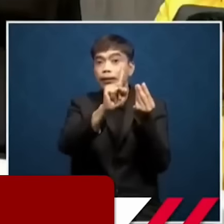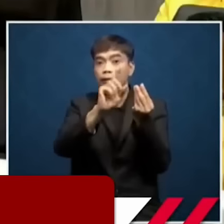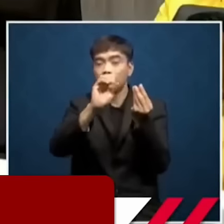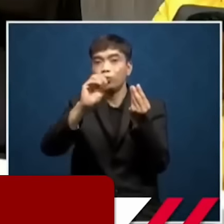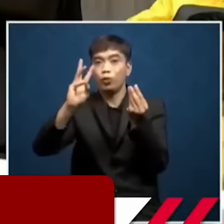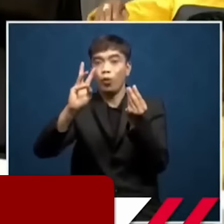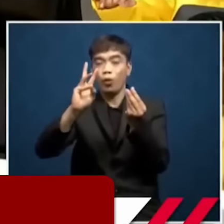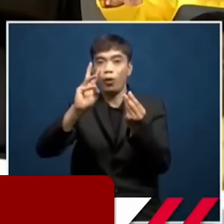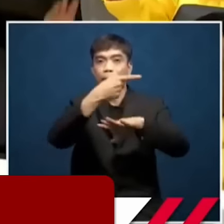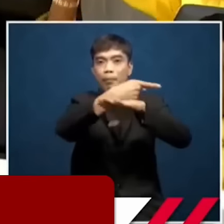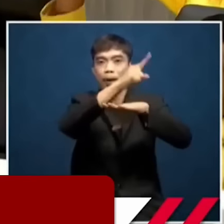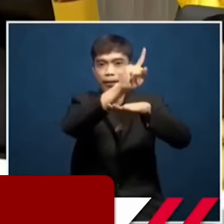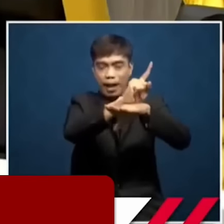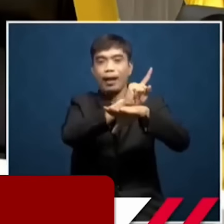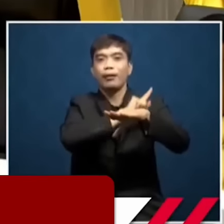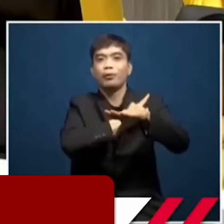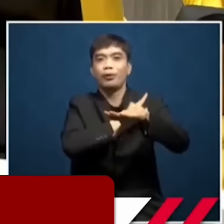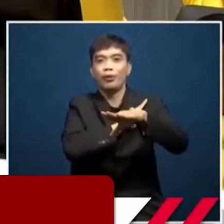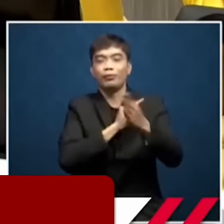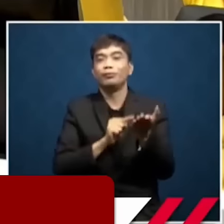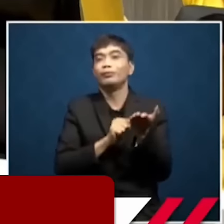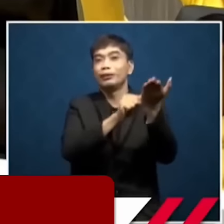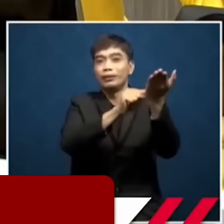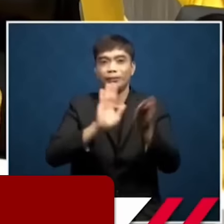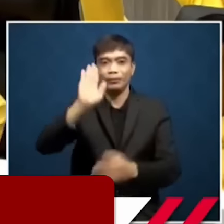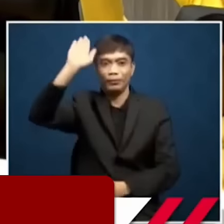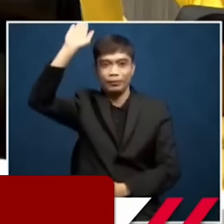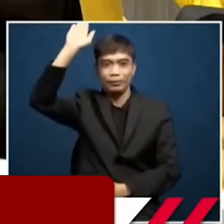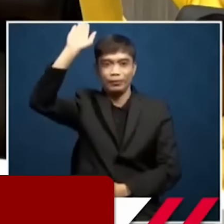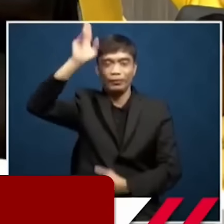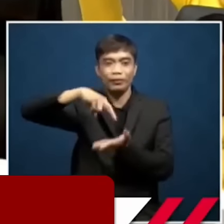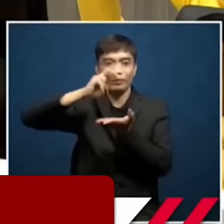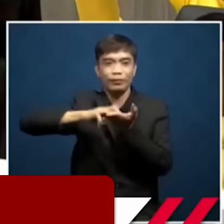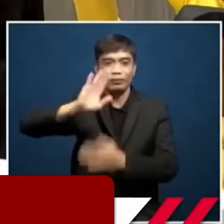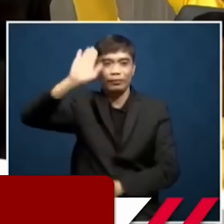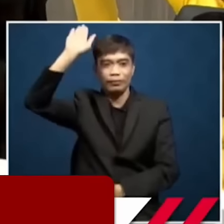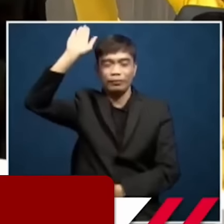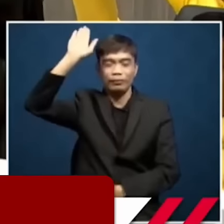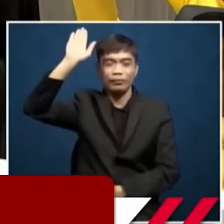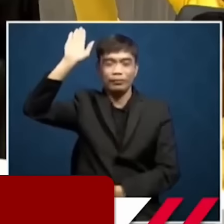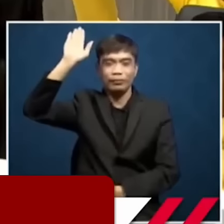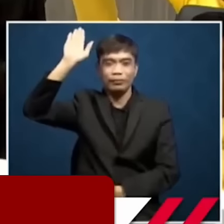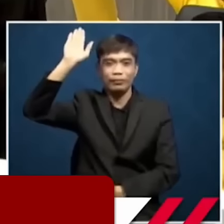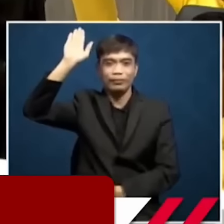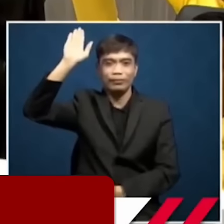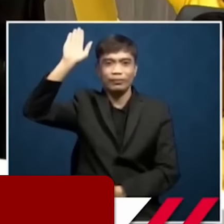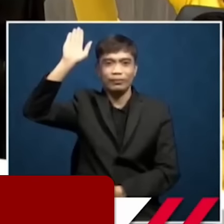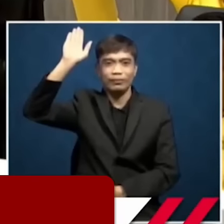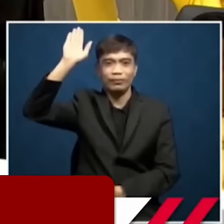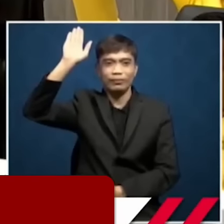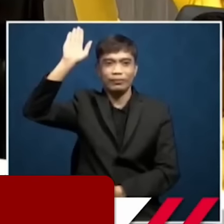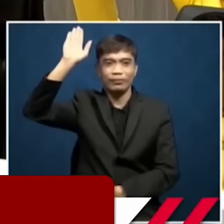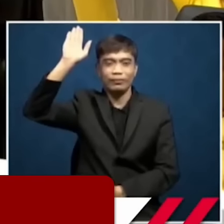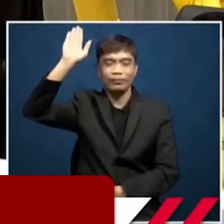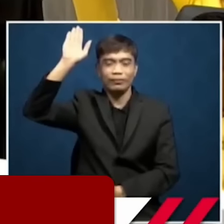ขนาดนั้นเลยนะอาจารย์ เอาหนาวครับหนาว ไม่หนาวยังไง เก่งคิดดูนะ ณวันณวินาทีที่เราคุยกันอยู ่